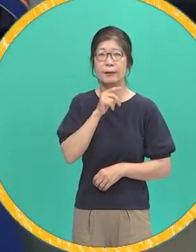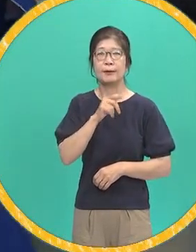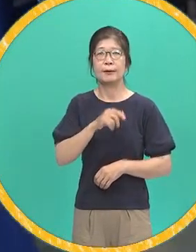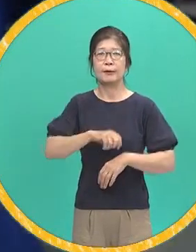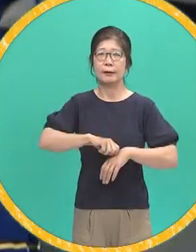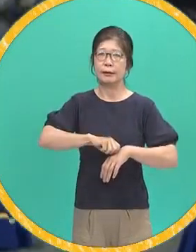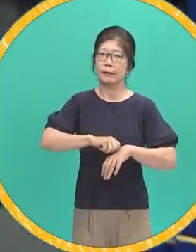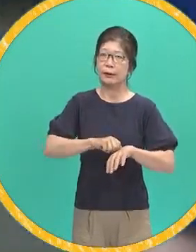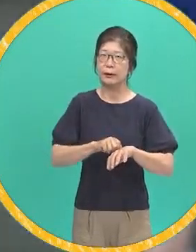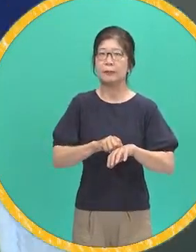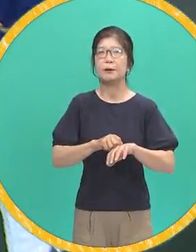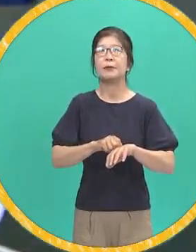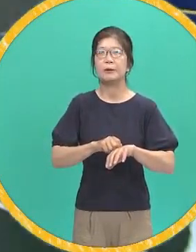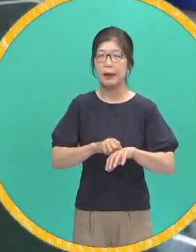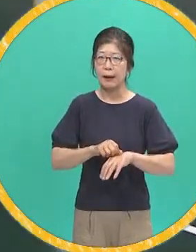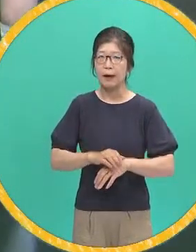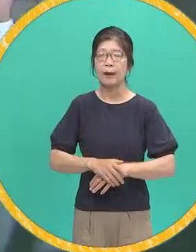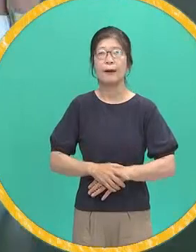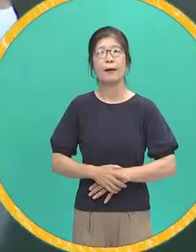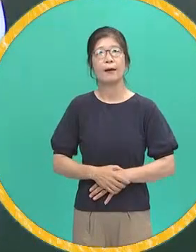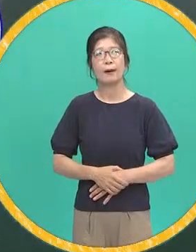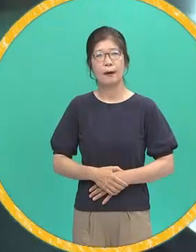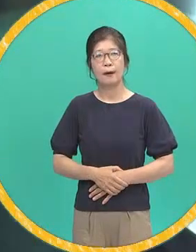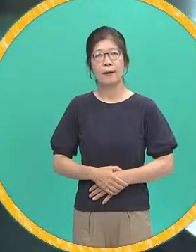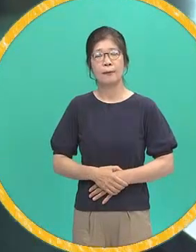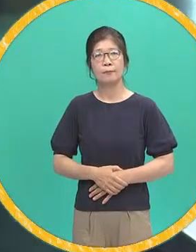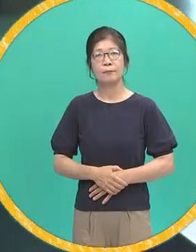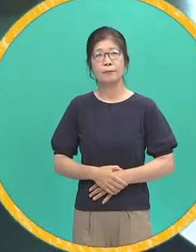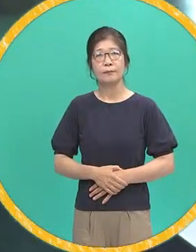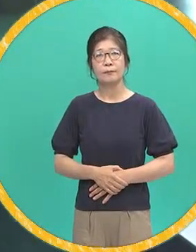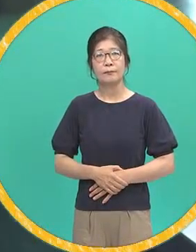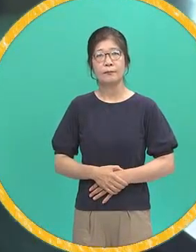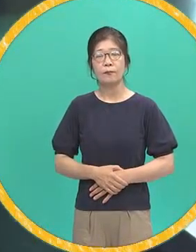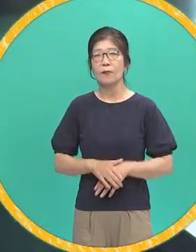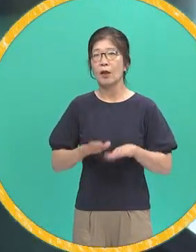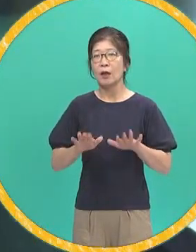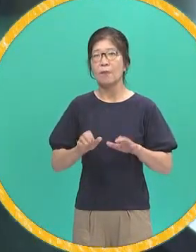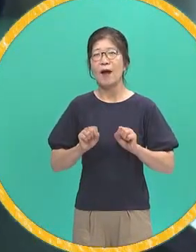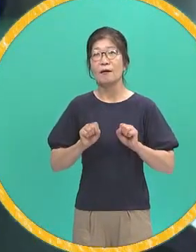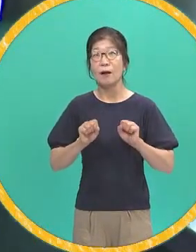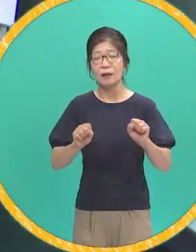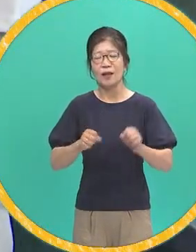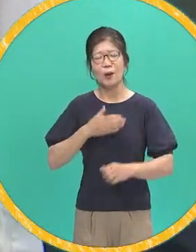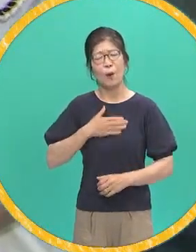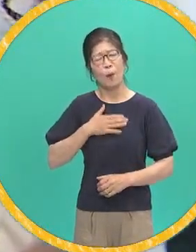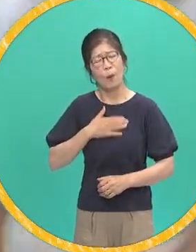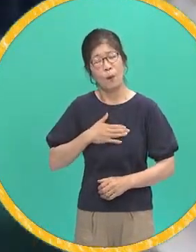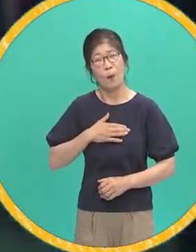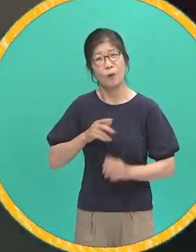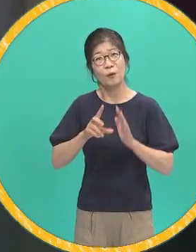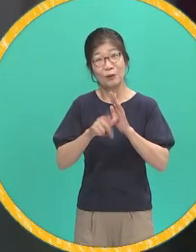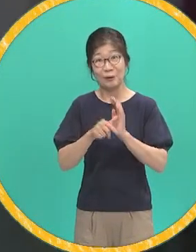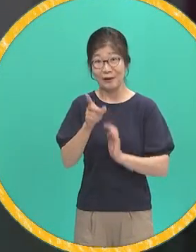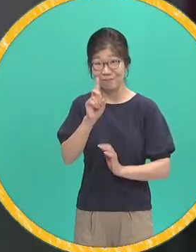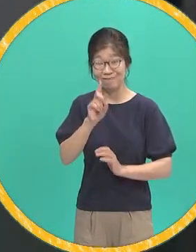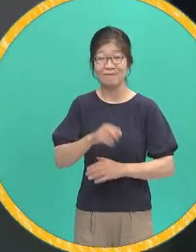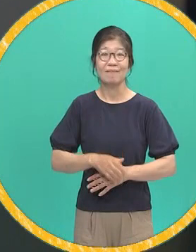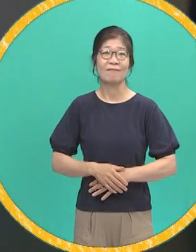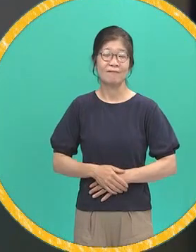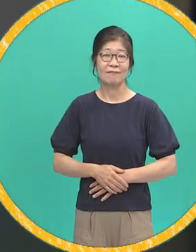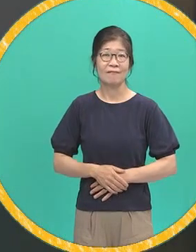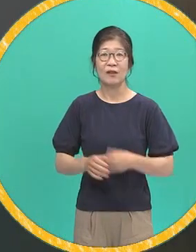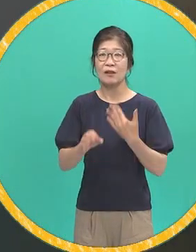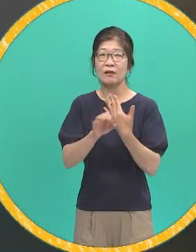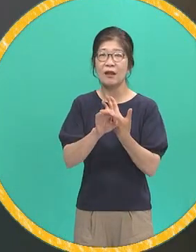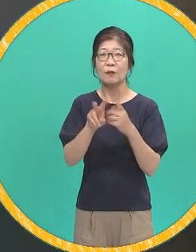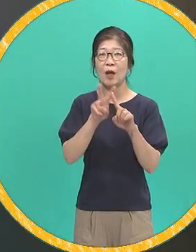は入ることができないんですね今やりがいはどんなところに感じてますかやっぱり小